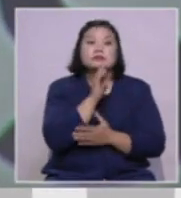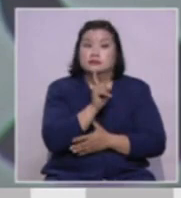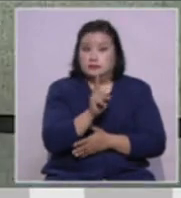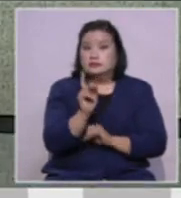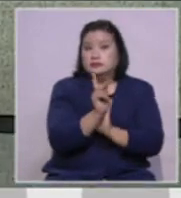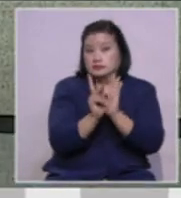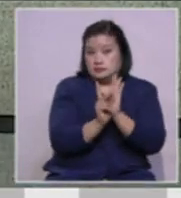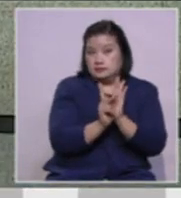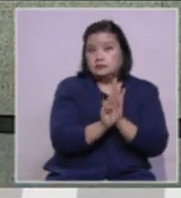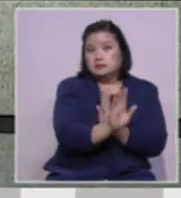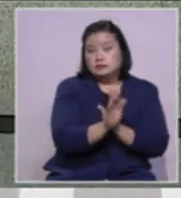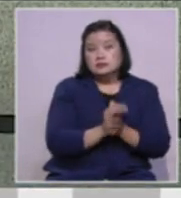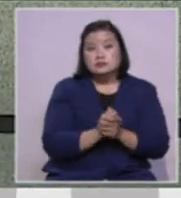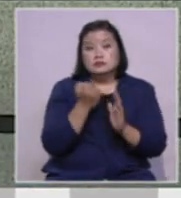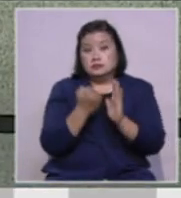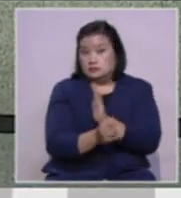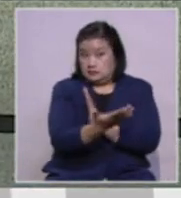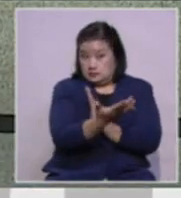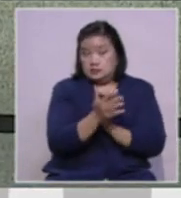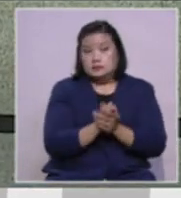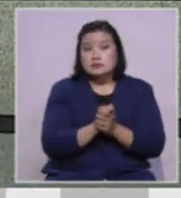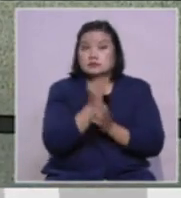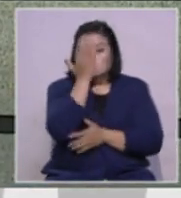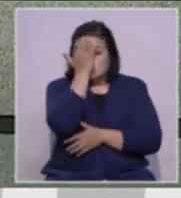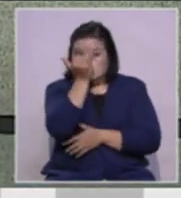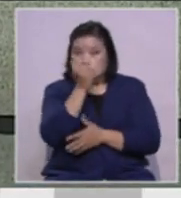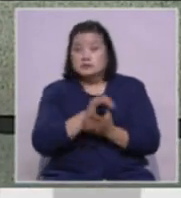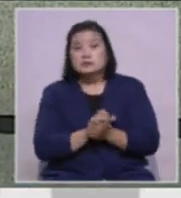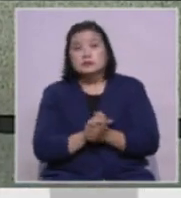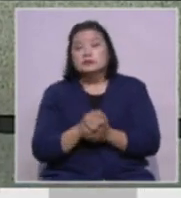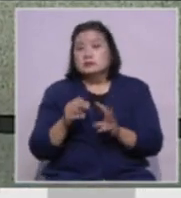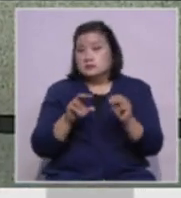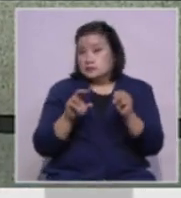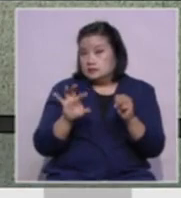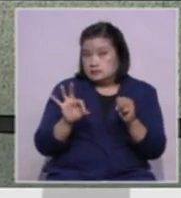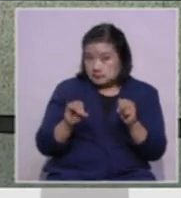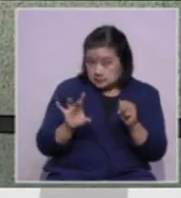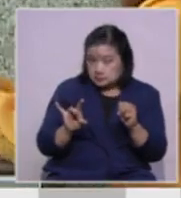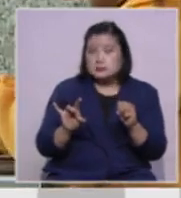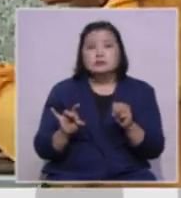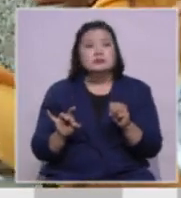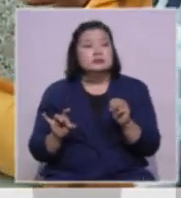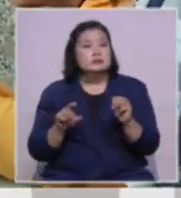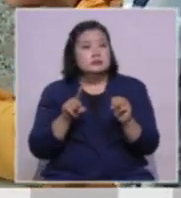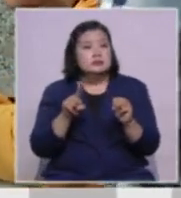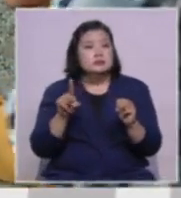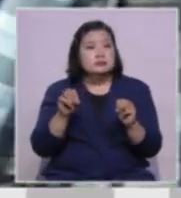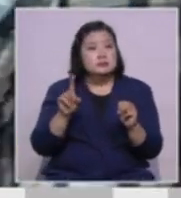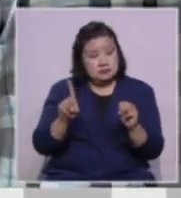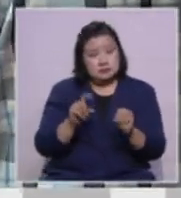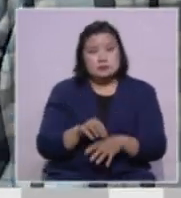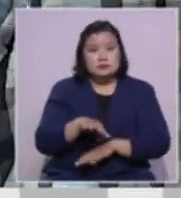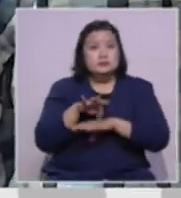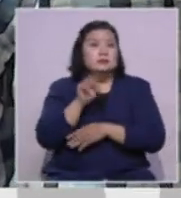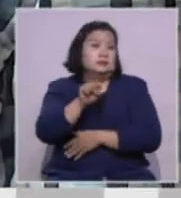เนี่ยเขาถือว่าไม่ผิดนะเพราะว่าไม่ว่าจะดูเนี่ยไม่ว่าจะเป็นมาตรา98 101อะไรก็แล้วแต่เนี่ยนะครับเรื่องคุณสมบัติส.ส.เนี่ย